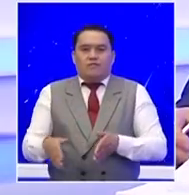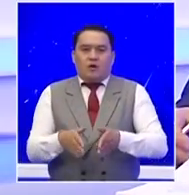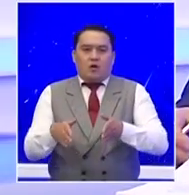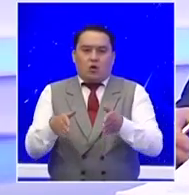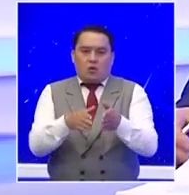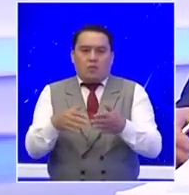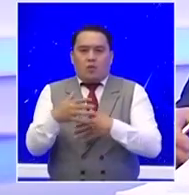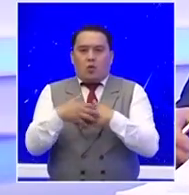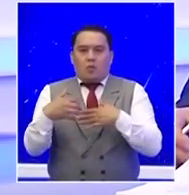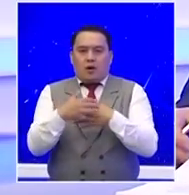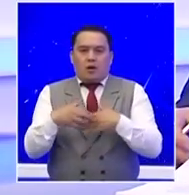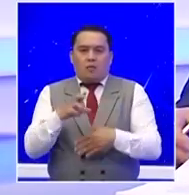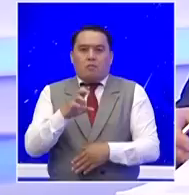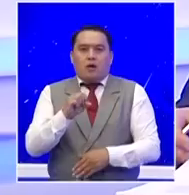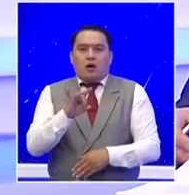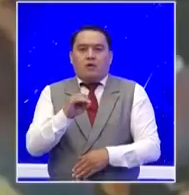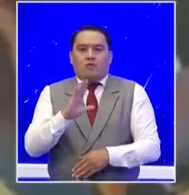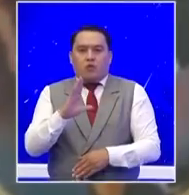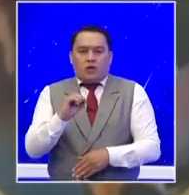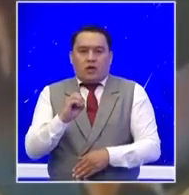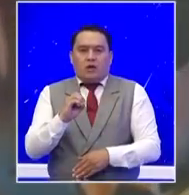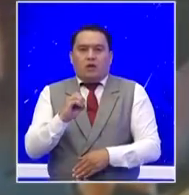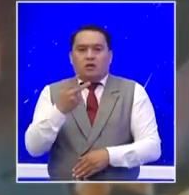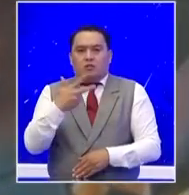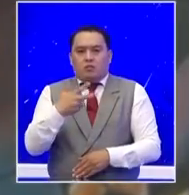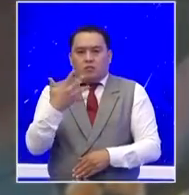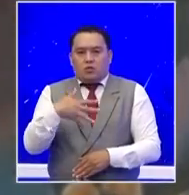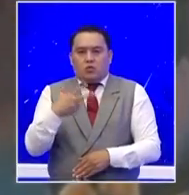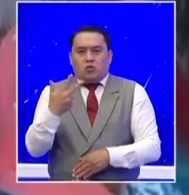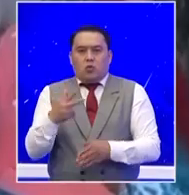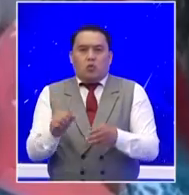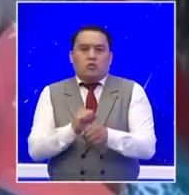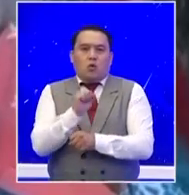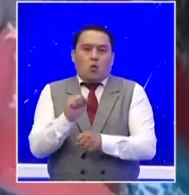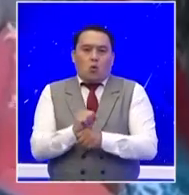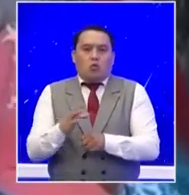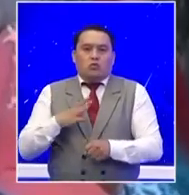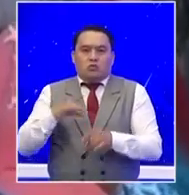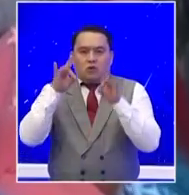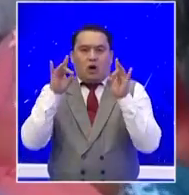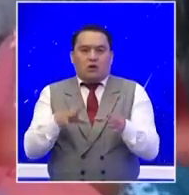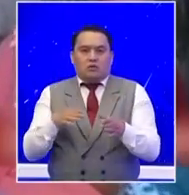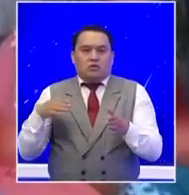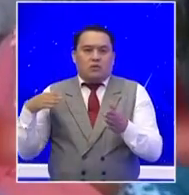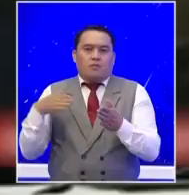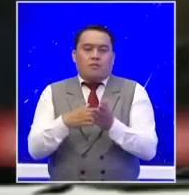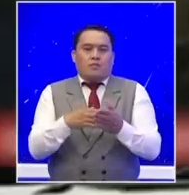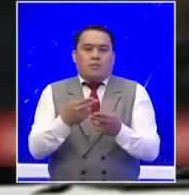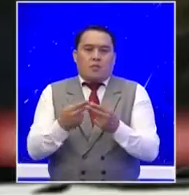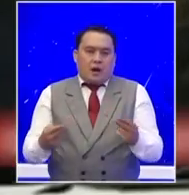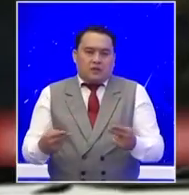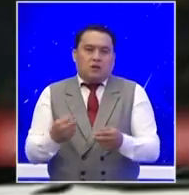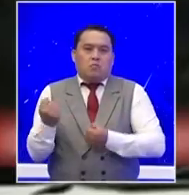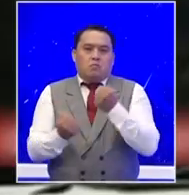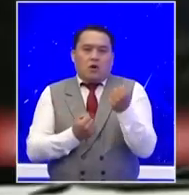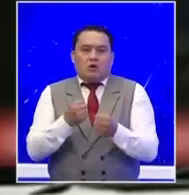при въезде на курорт Боровое. 53-летний мужчина стоял у терминала, когда неожиданно на него налетел Мерседес. По словам